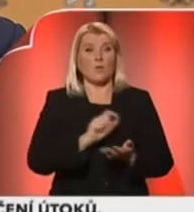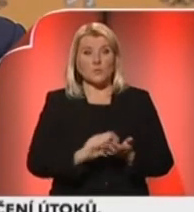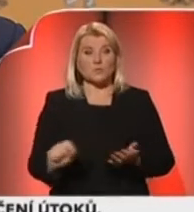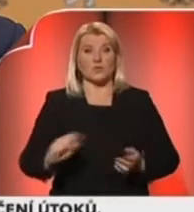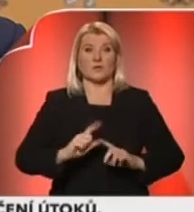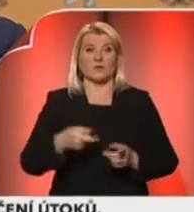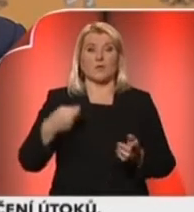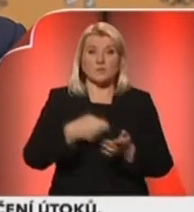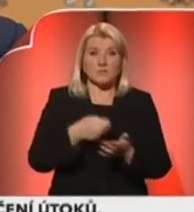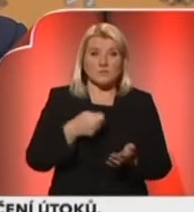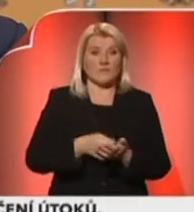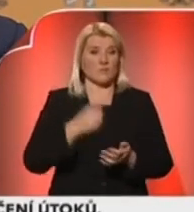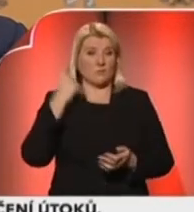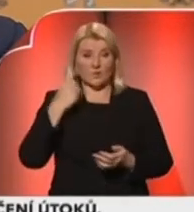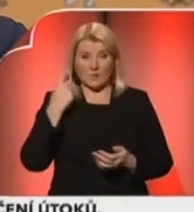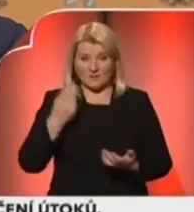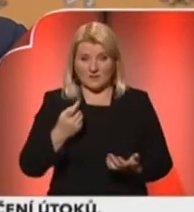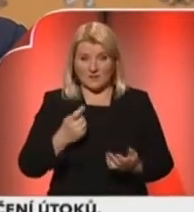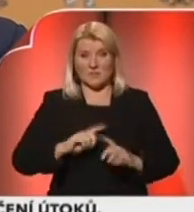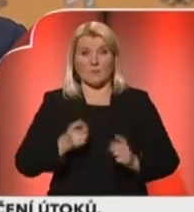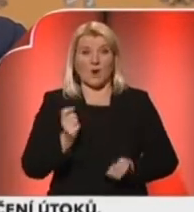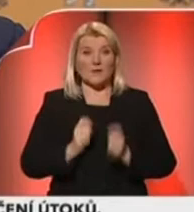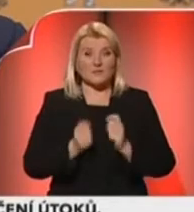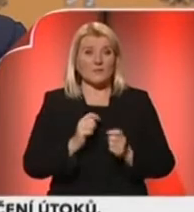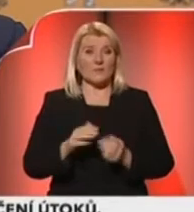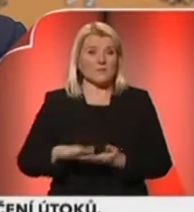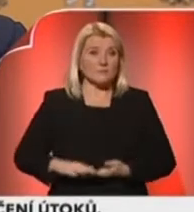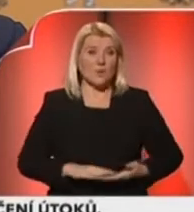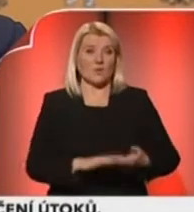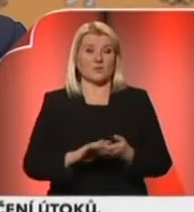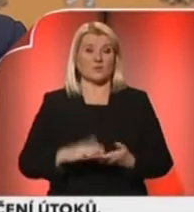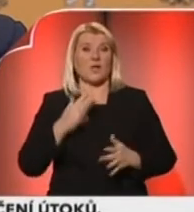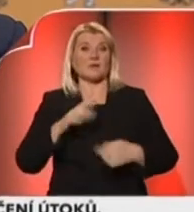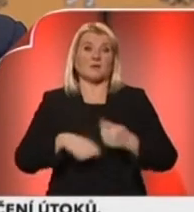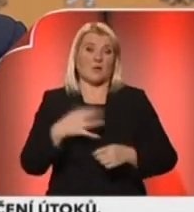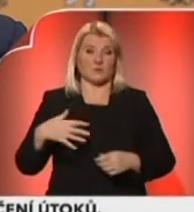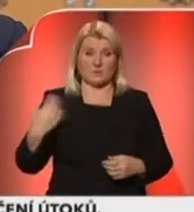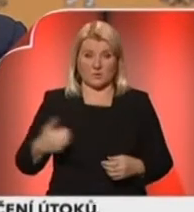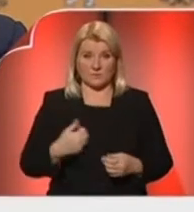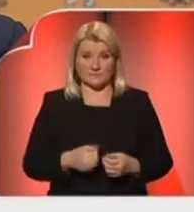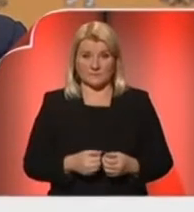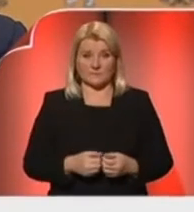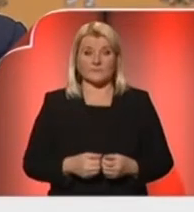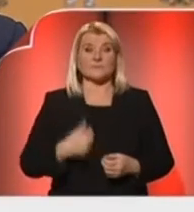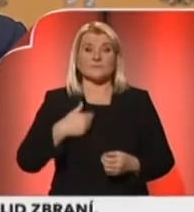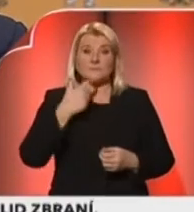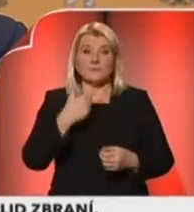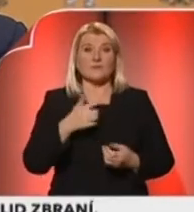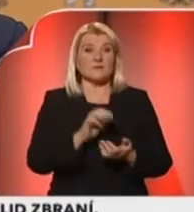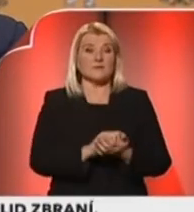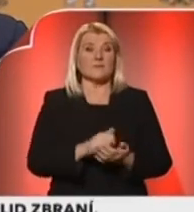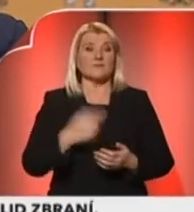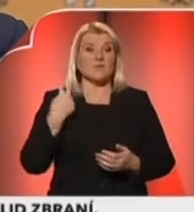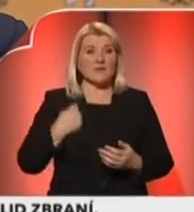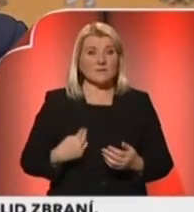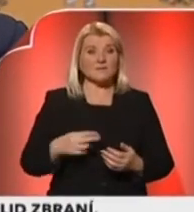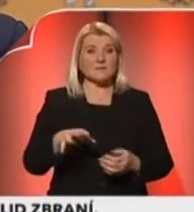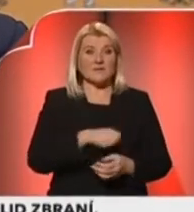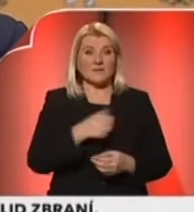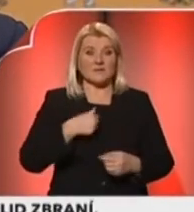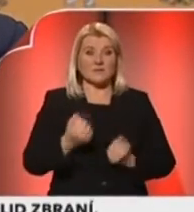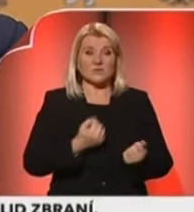případně příspěvkové organizace, akciové společnosti hospodaří. My jsme chtěli finance z toho důvodu, protože